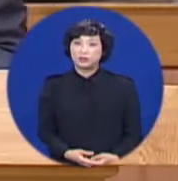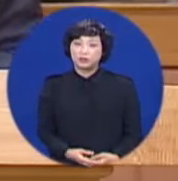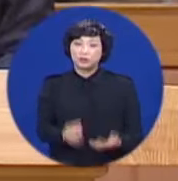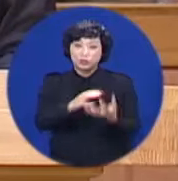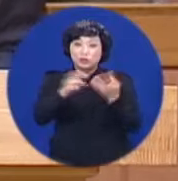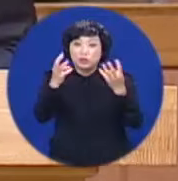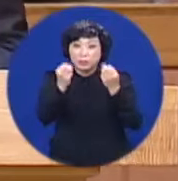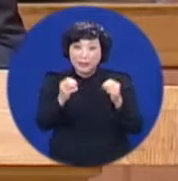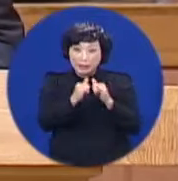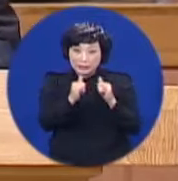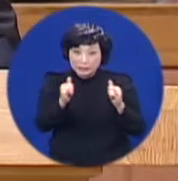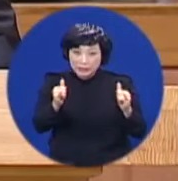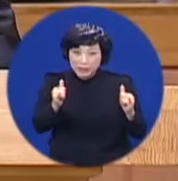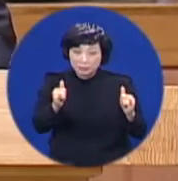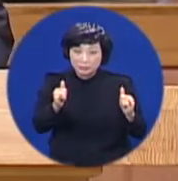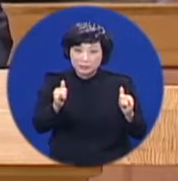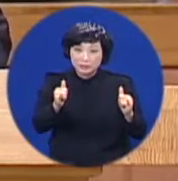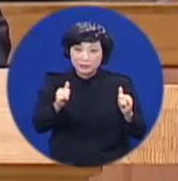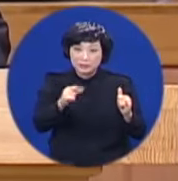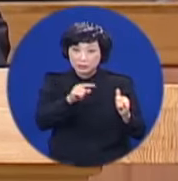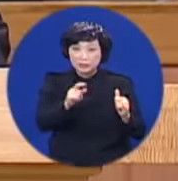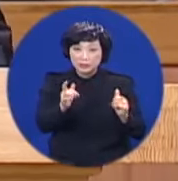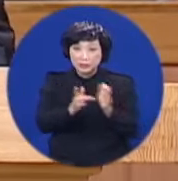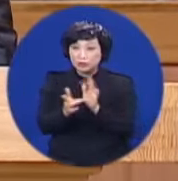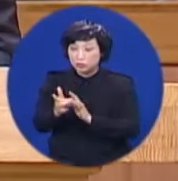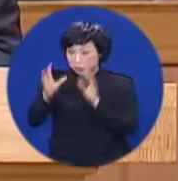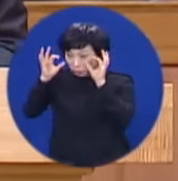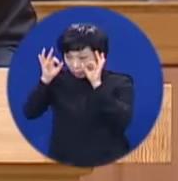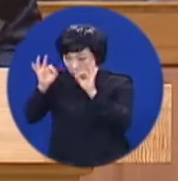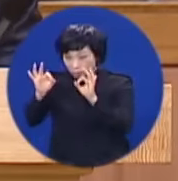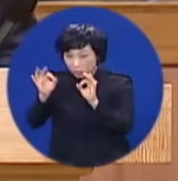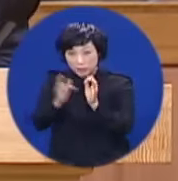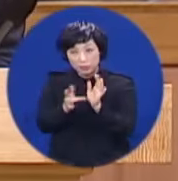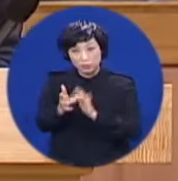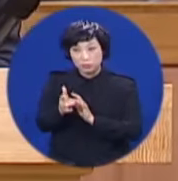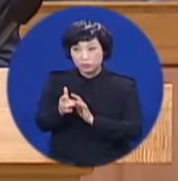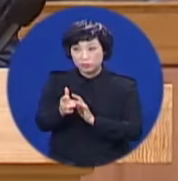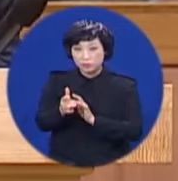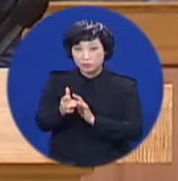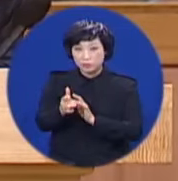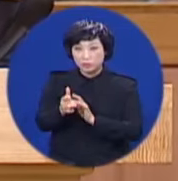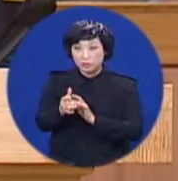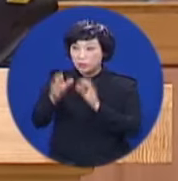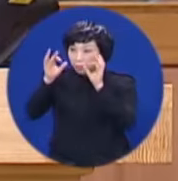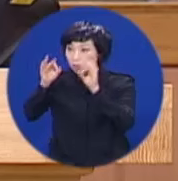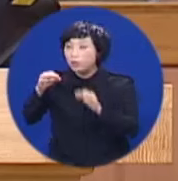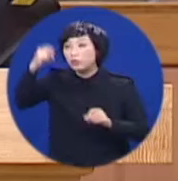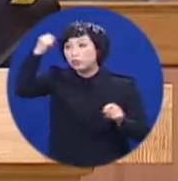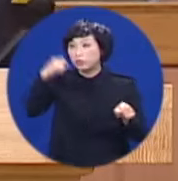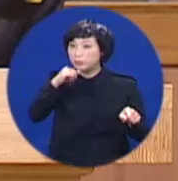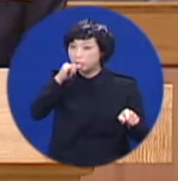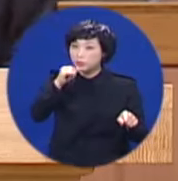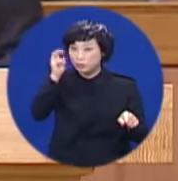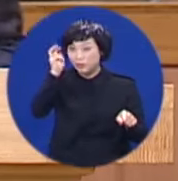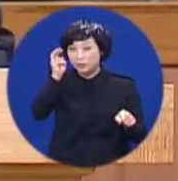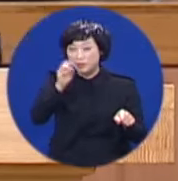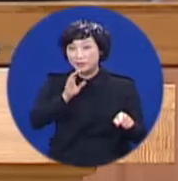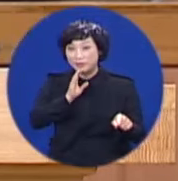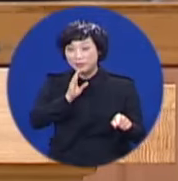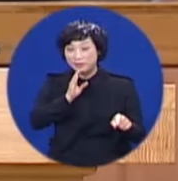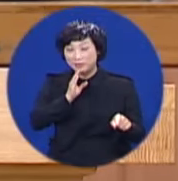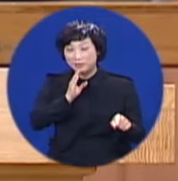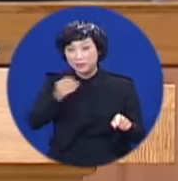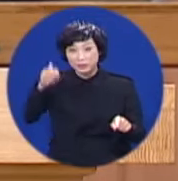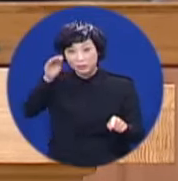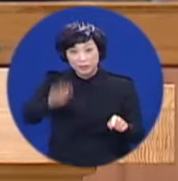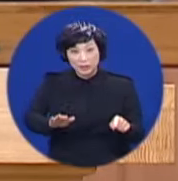수많은 사람들이 그를 보고 그를 쳐다보고 느끼지 않았겠어요.